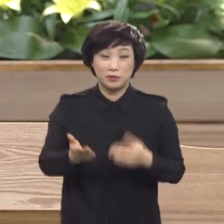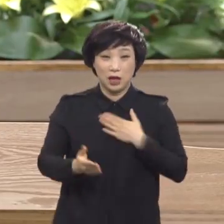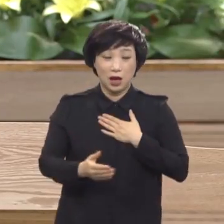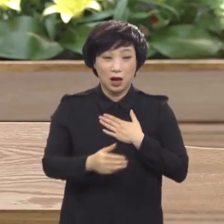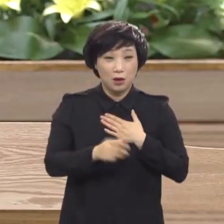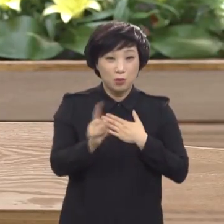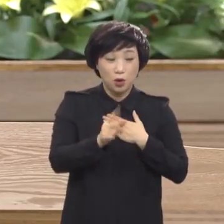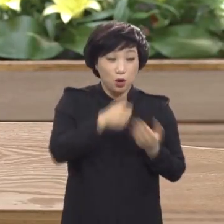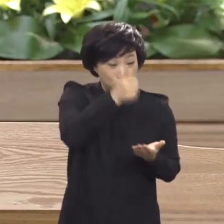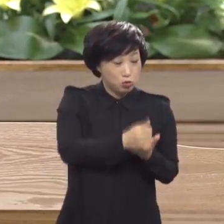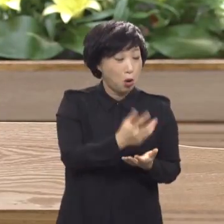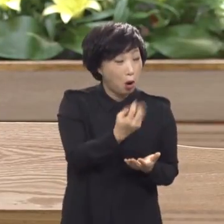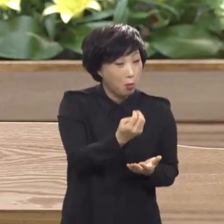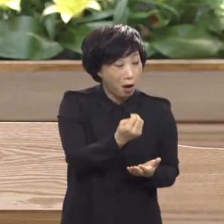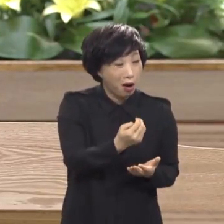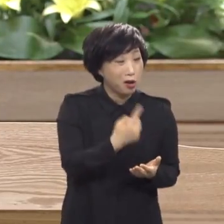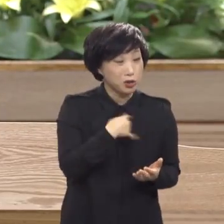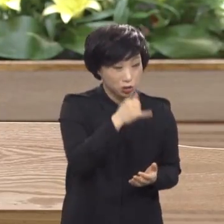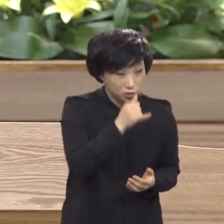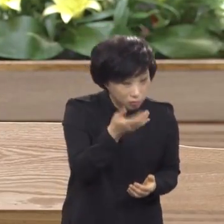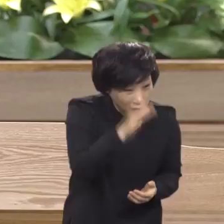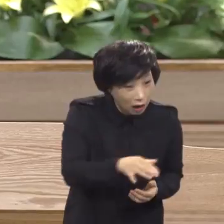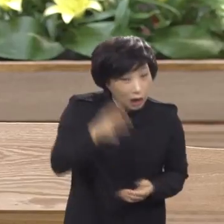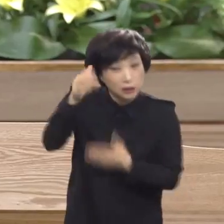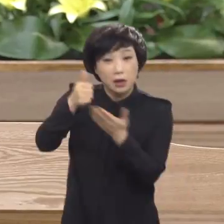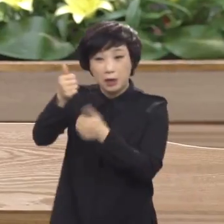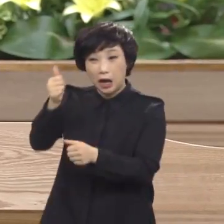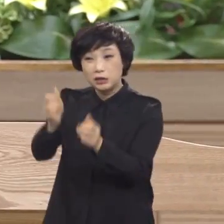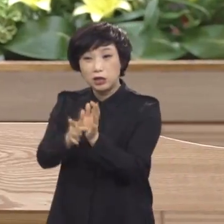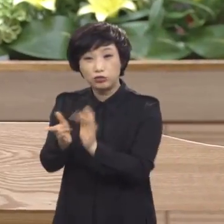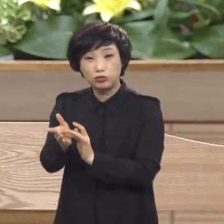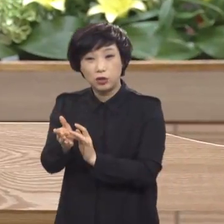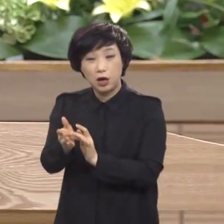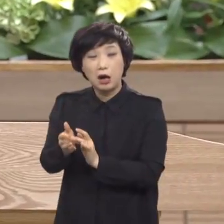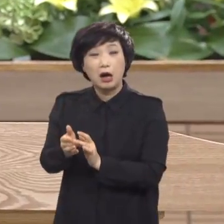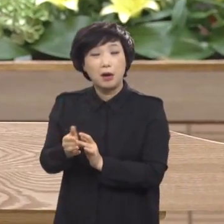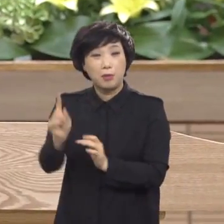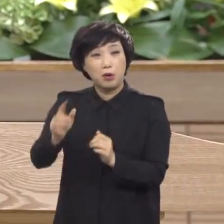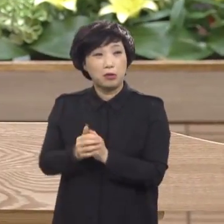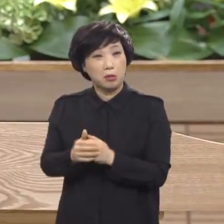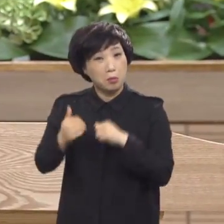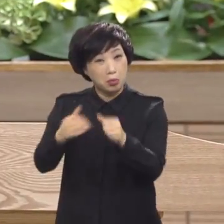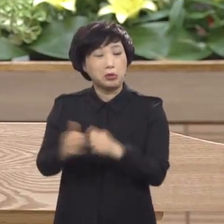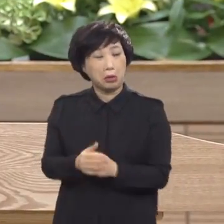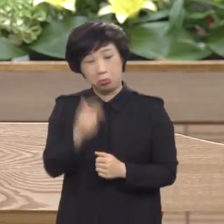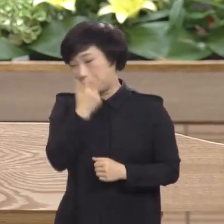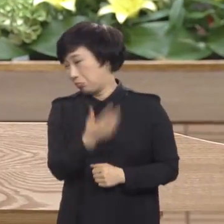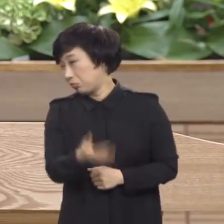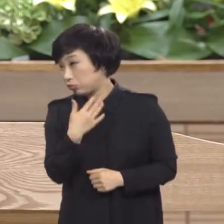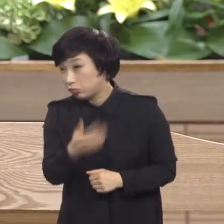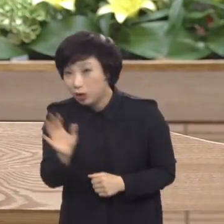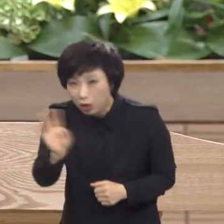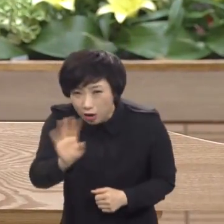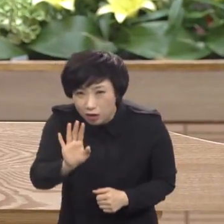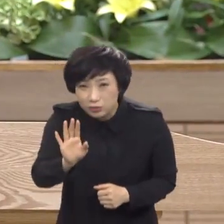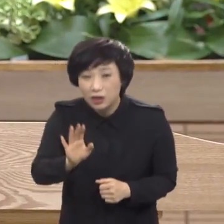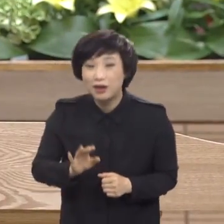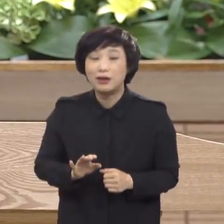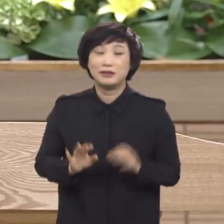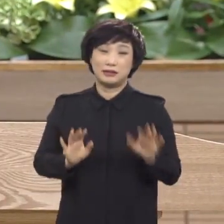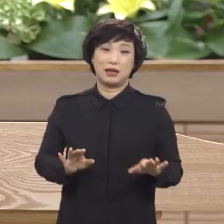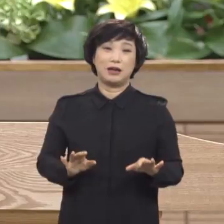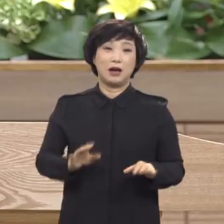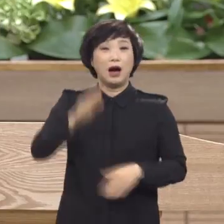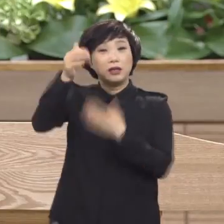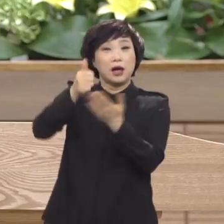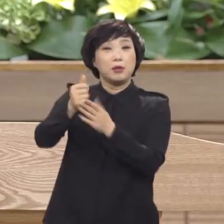어느 정도 짊어졌는데 하나님이 묵인하겠다는 것이 아니라 하나님도 두 번 다시 내게